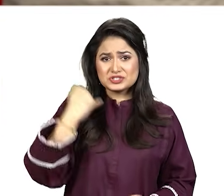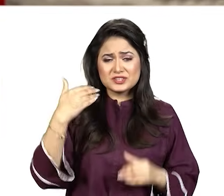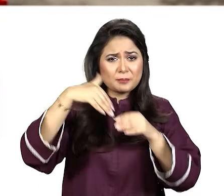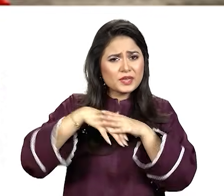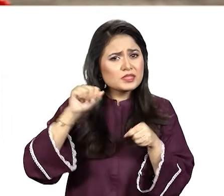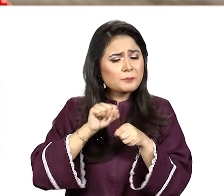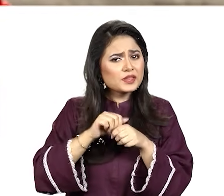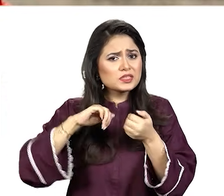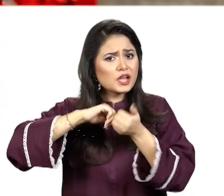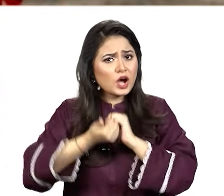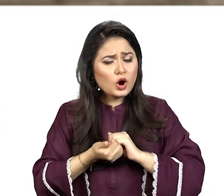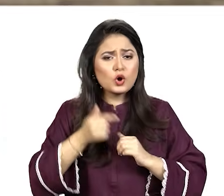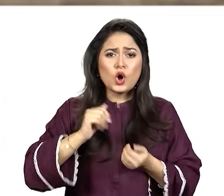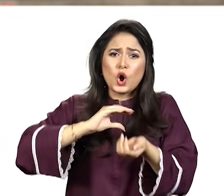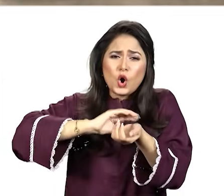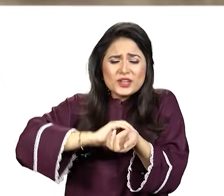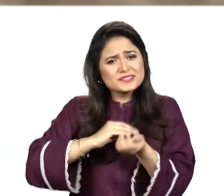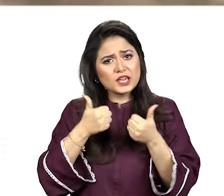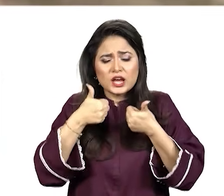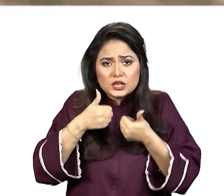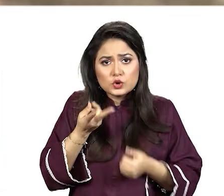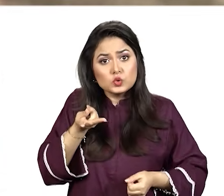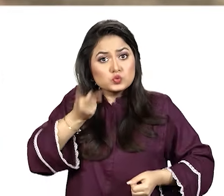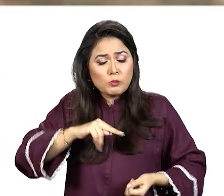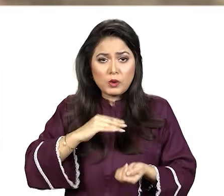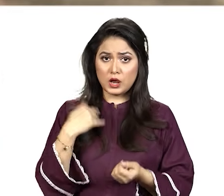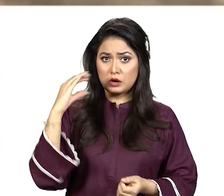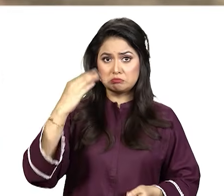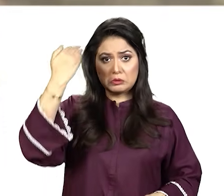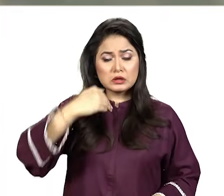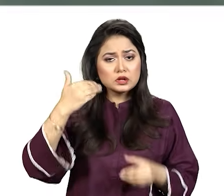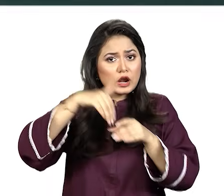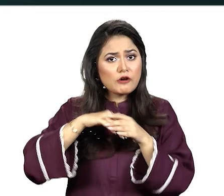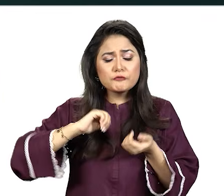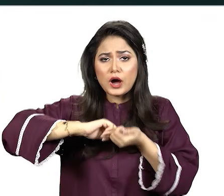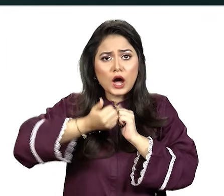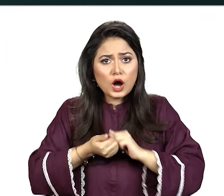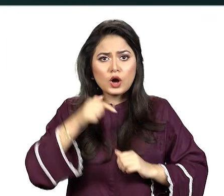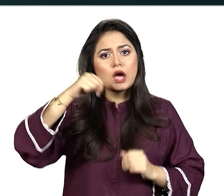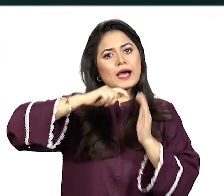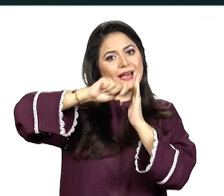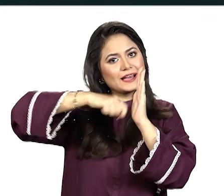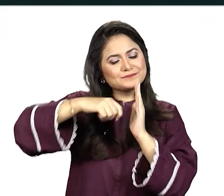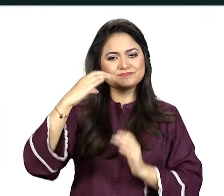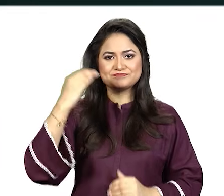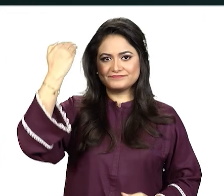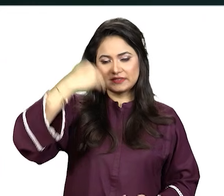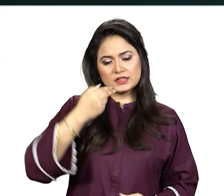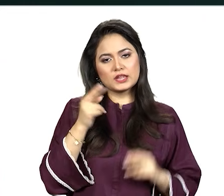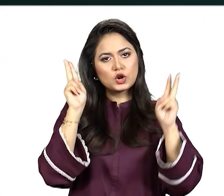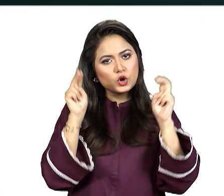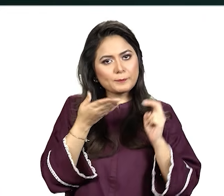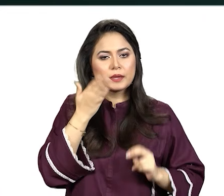بنتے کیسے ہیں اور صحت یابی کے بعد بھی کینسر دوبارہ کیسے لوٹ آتا ہے؟ آج کے ایپیسوڈ میں ہم بات کریں گے اس موضوع